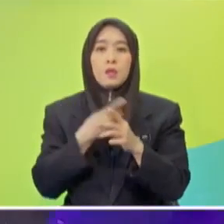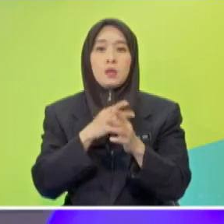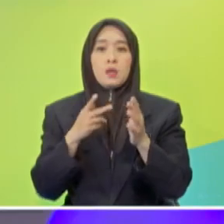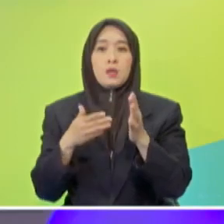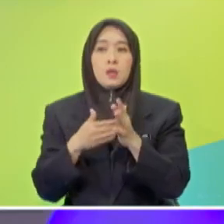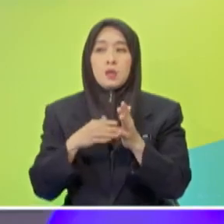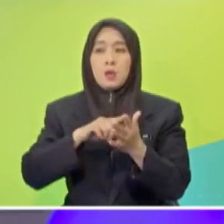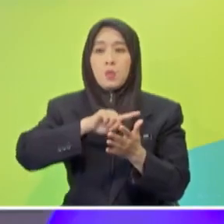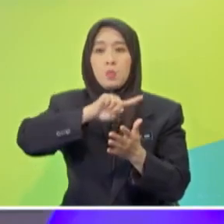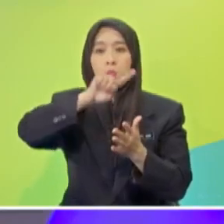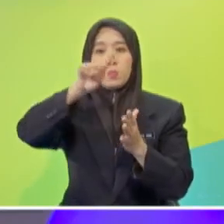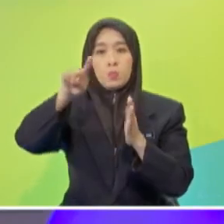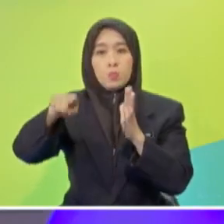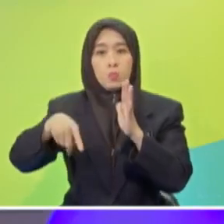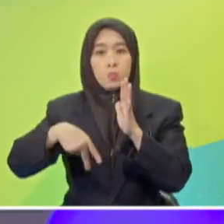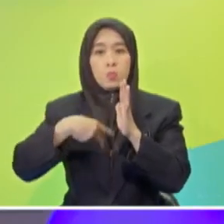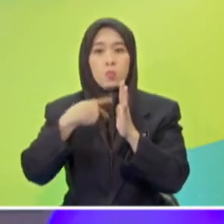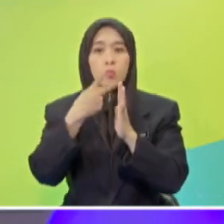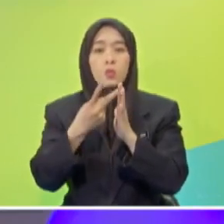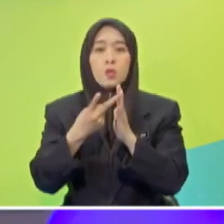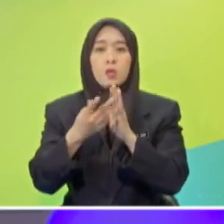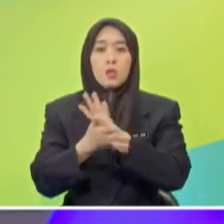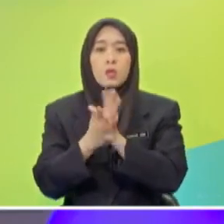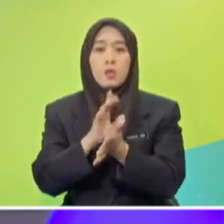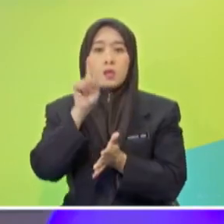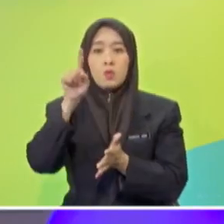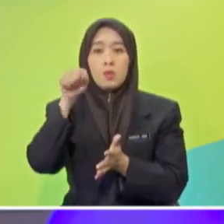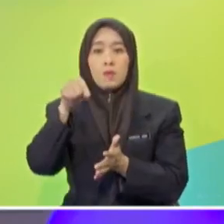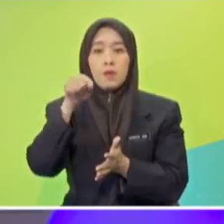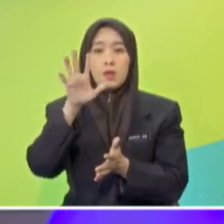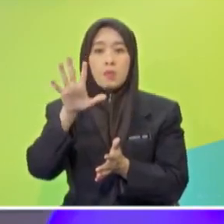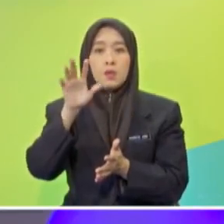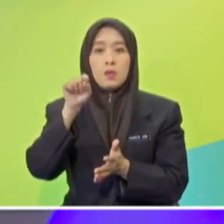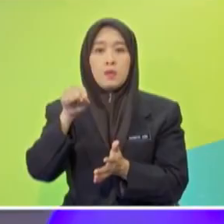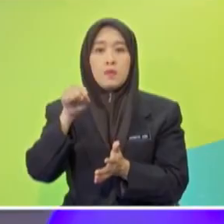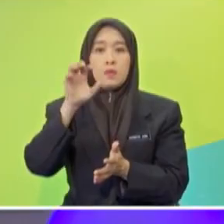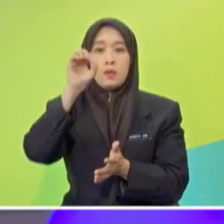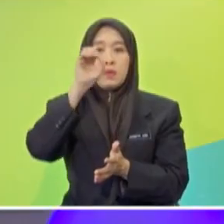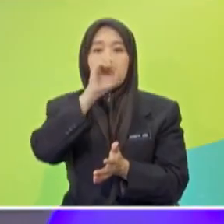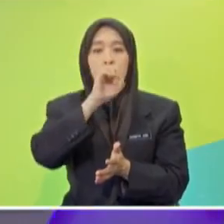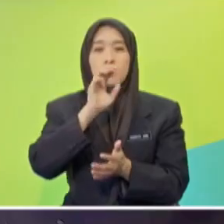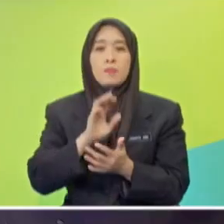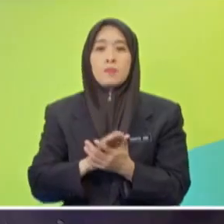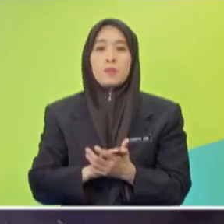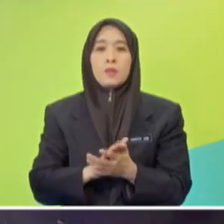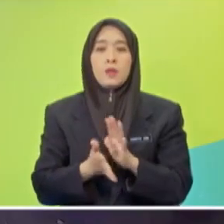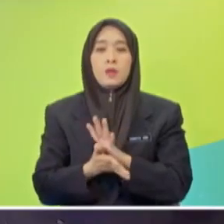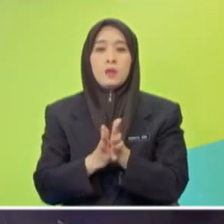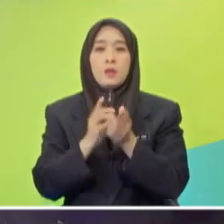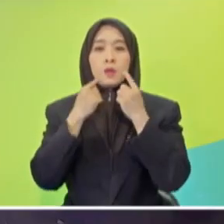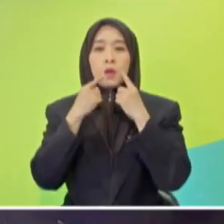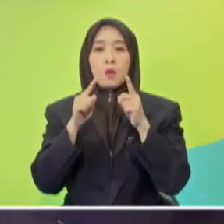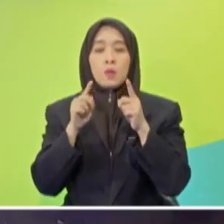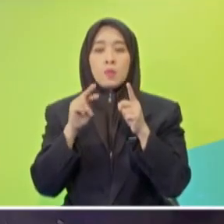kena pusing sampai sini jadi satu Syifa 5 Syifa Syifa Oke kita ambil dulu jawaban kita satu